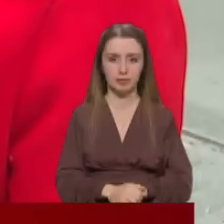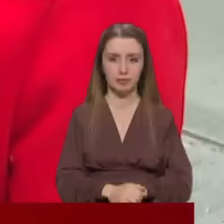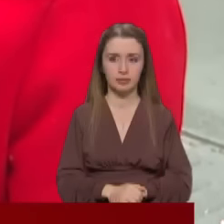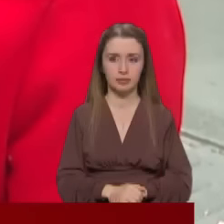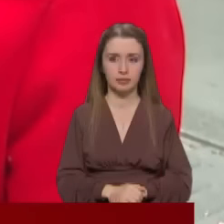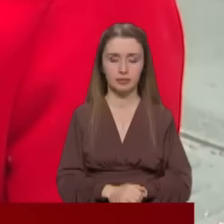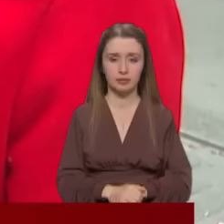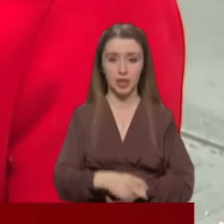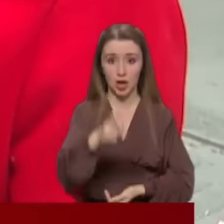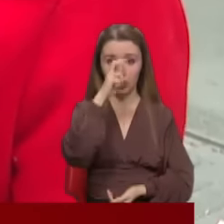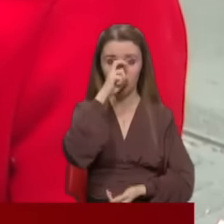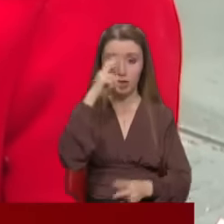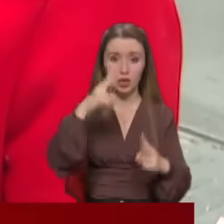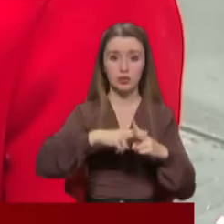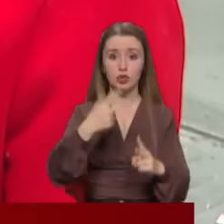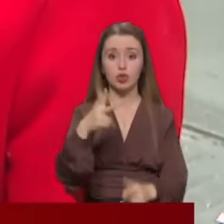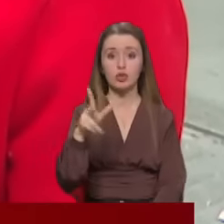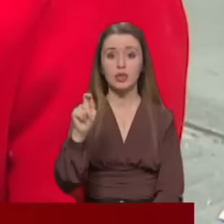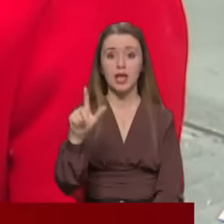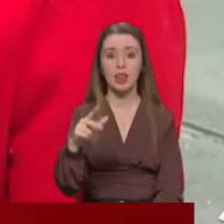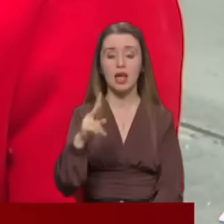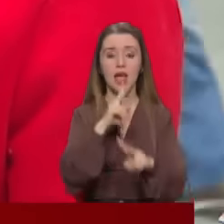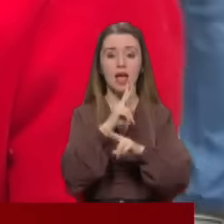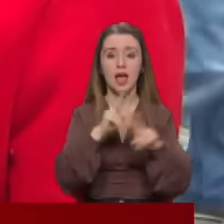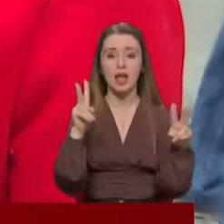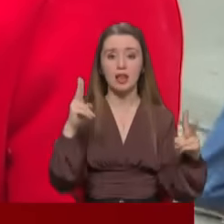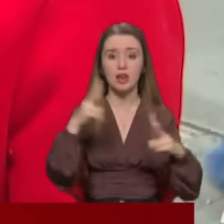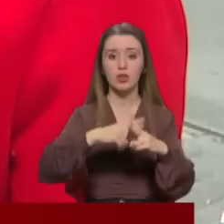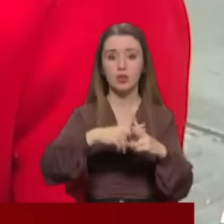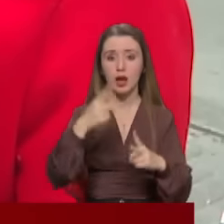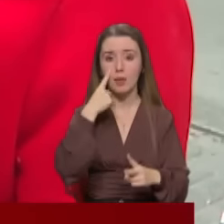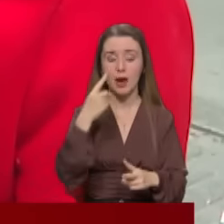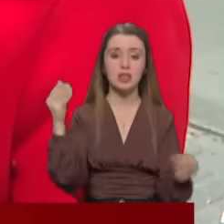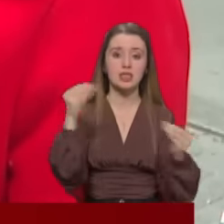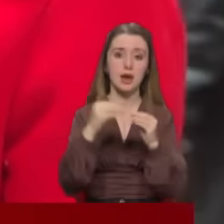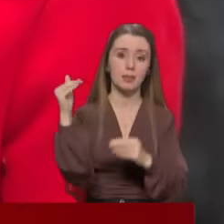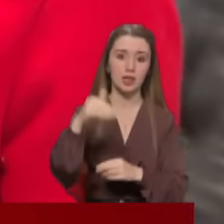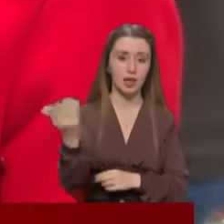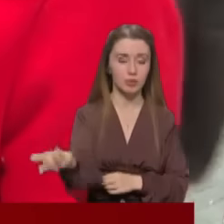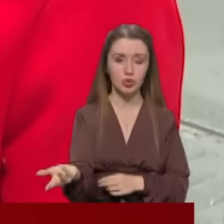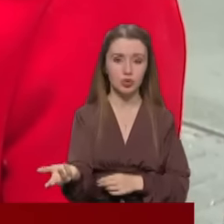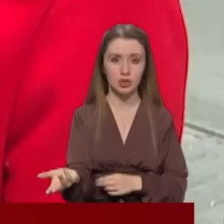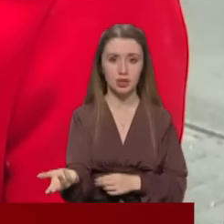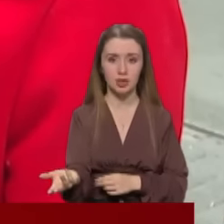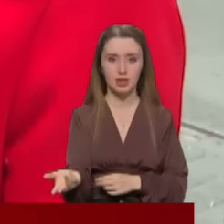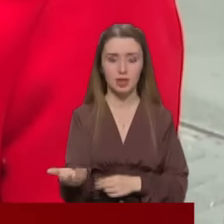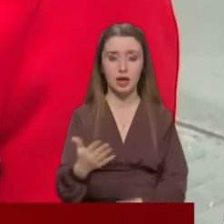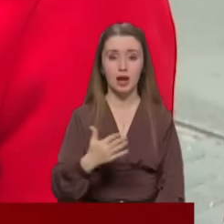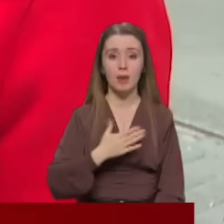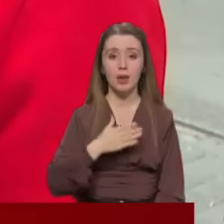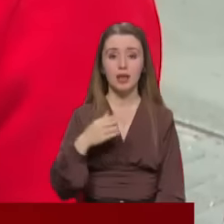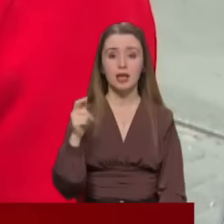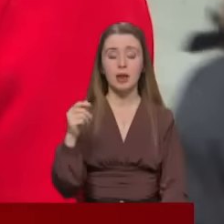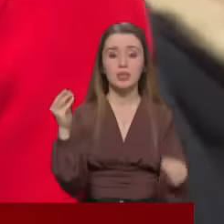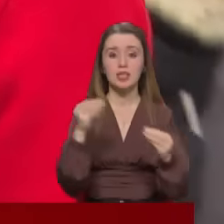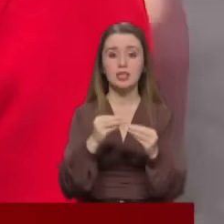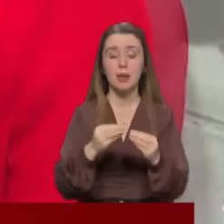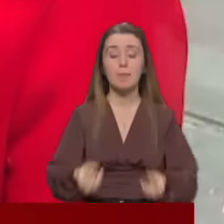Bir doğalgaz geliyor 3000 lira. Elektrik parası, aha buyurun yine zam gelmiş elektriğe. Ya bana yaptığın zamda